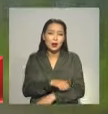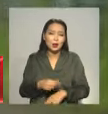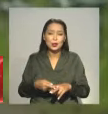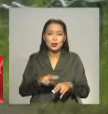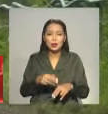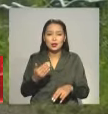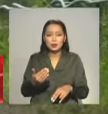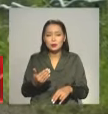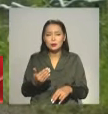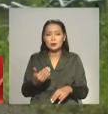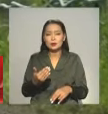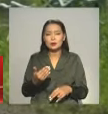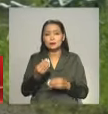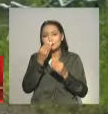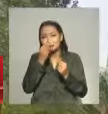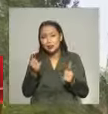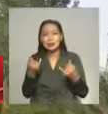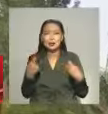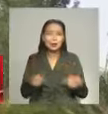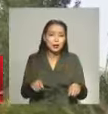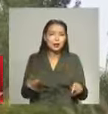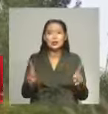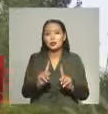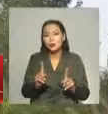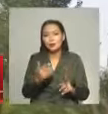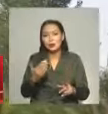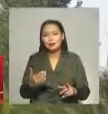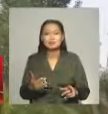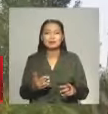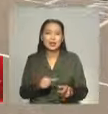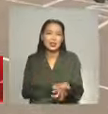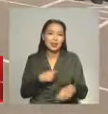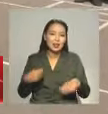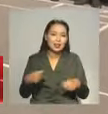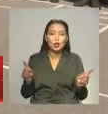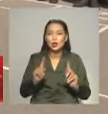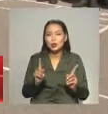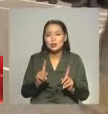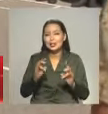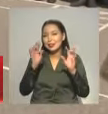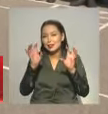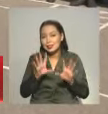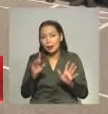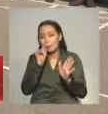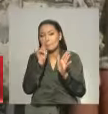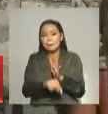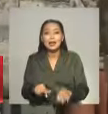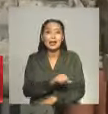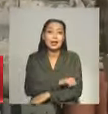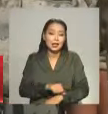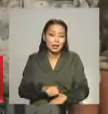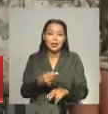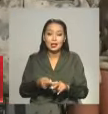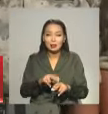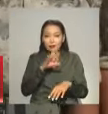это перегон краденого скота с целью продажи. В остальное время контрабандный провоз наркотических веществ или незаконное пересечение границы. Все эти